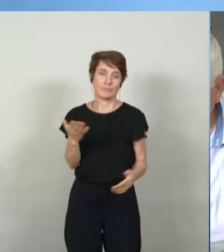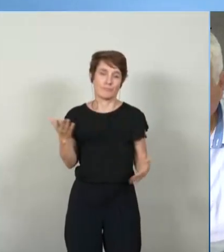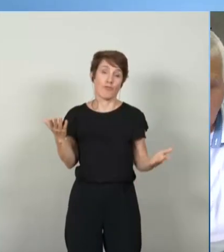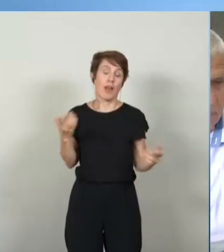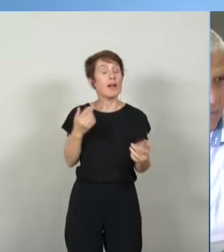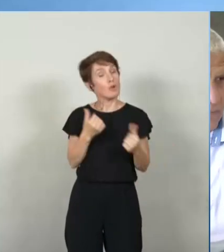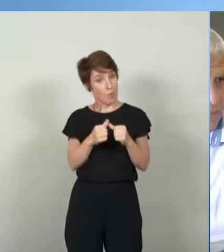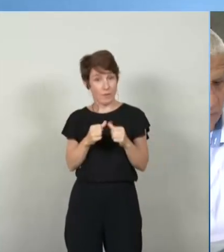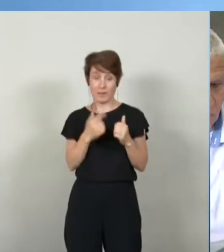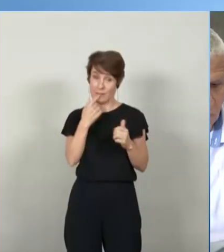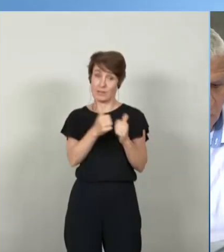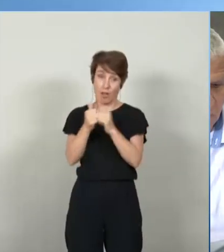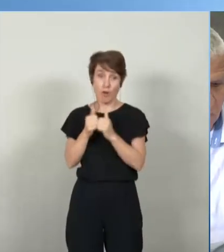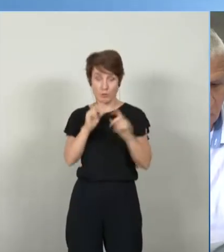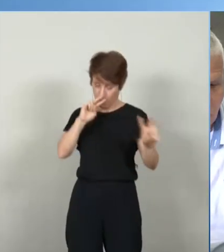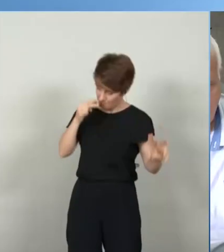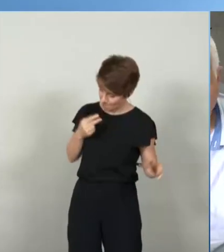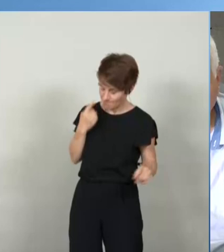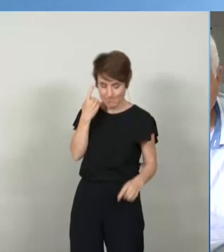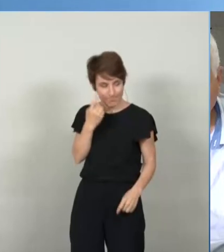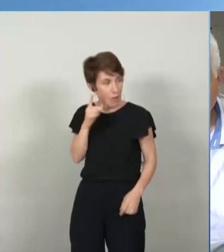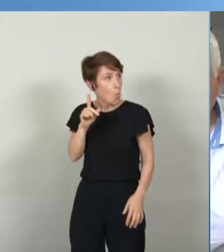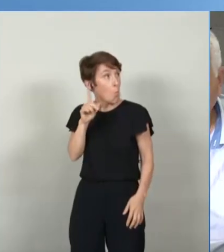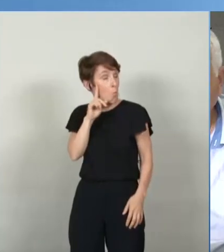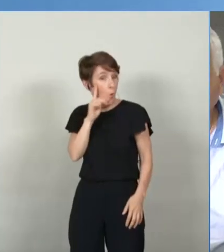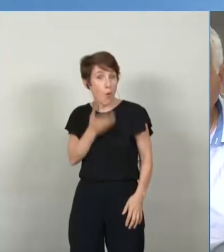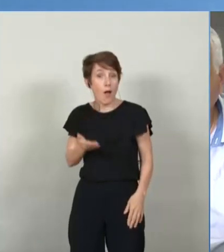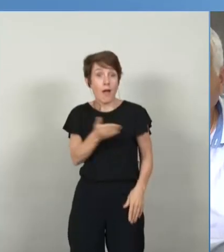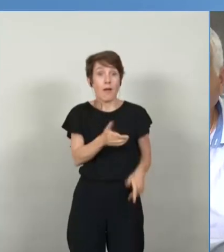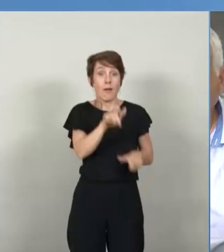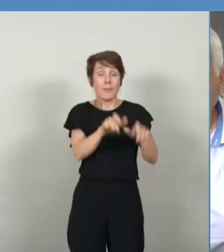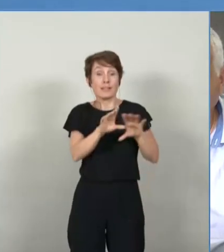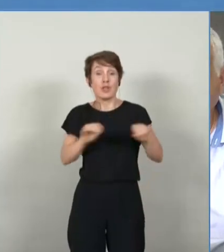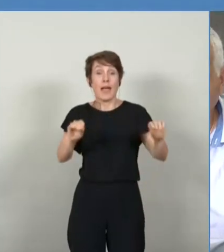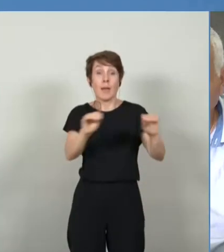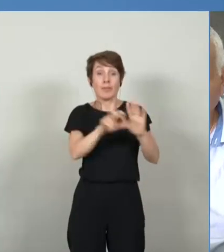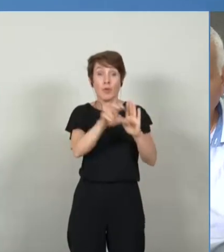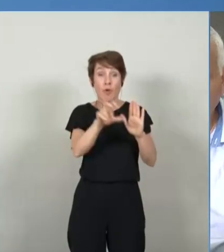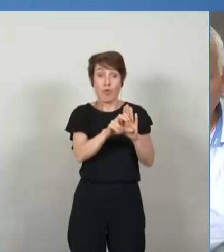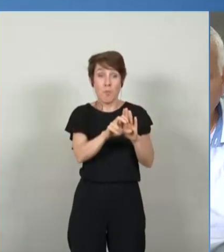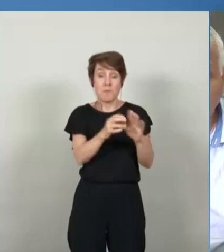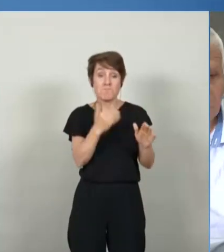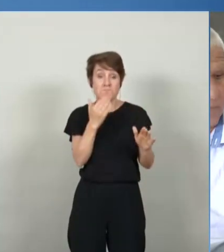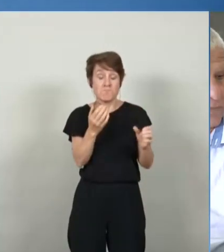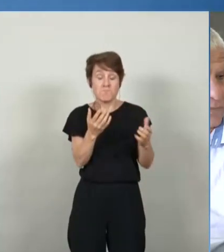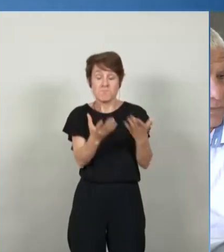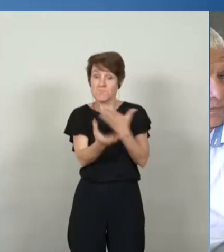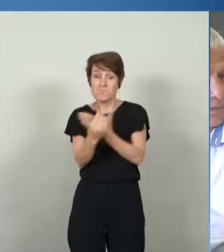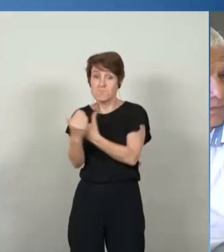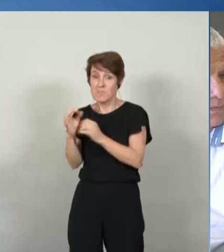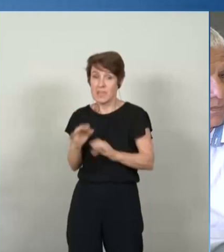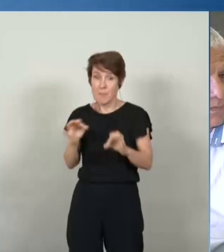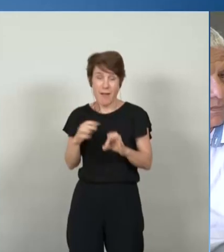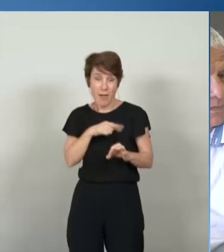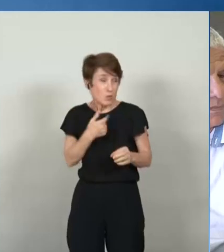questionner collectivement pourquoi les Grenoblois n'ont pas adhéré à cet événement de fierté pour notre territoire pourquoi n'avons-nous pas